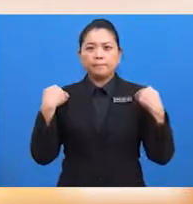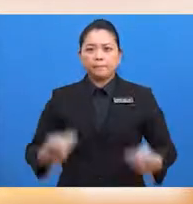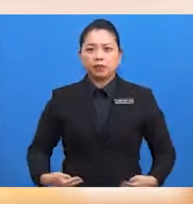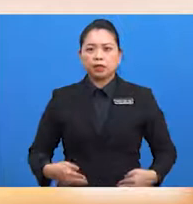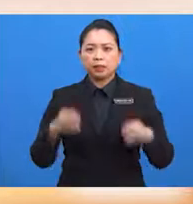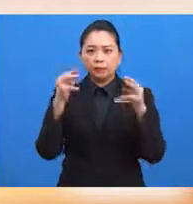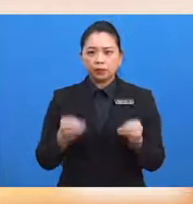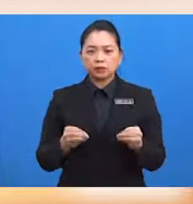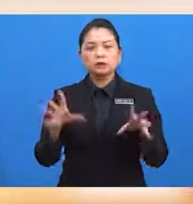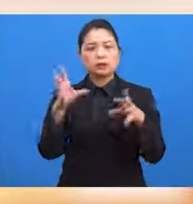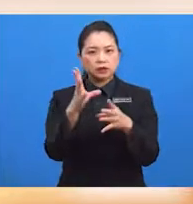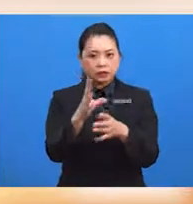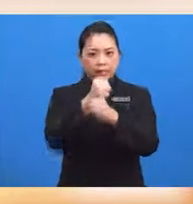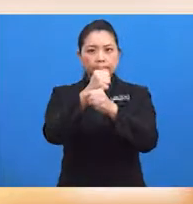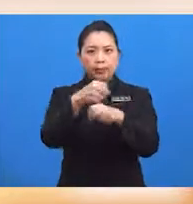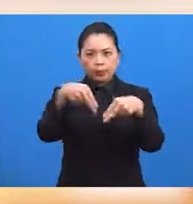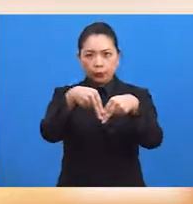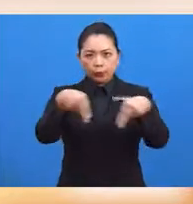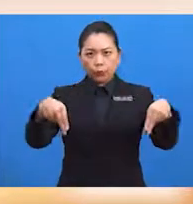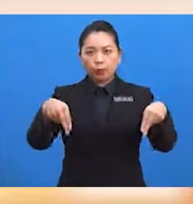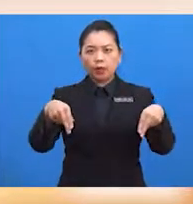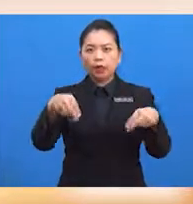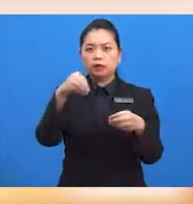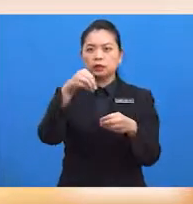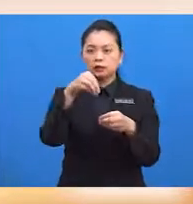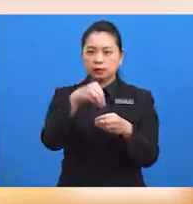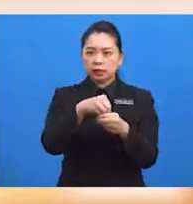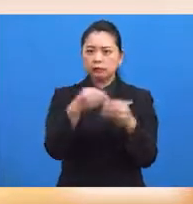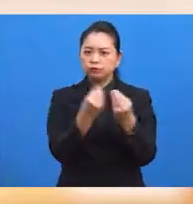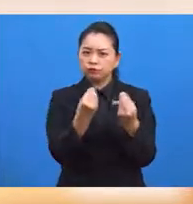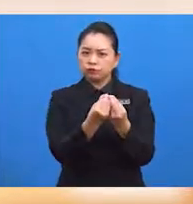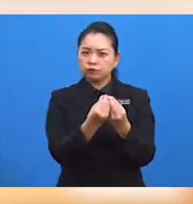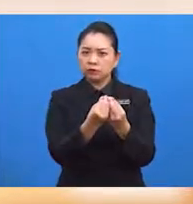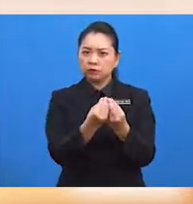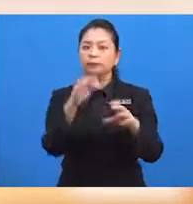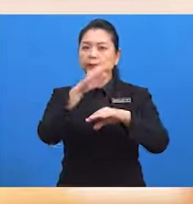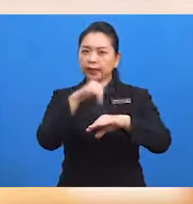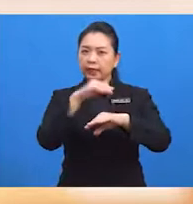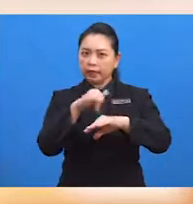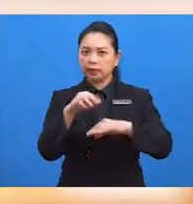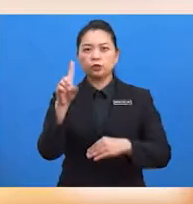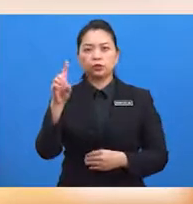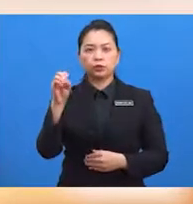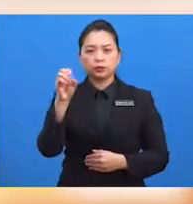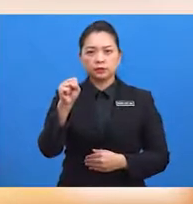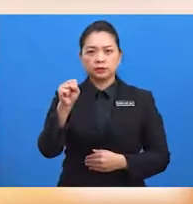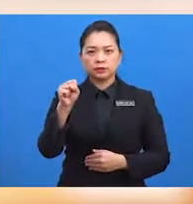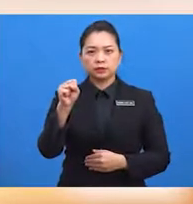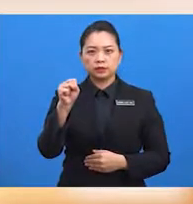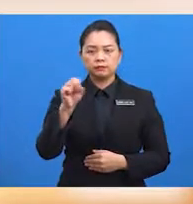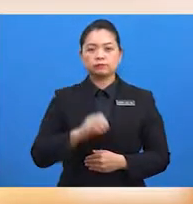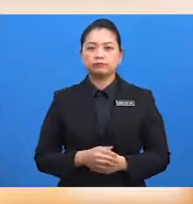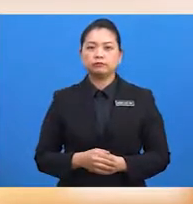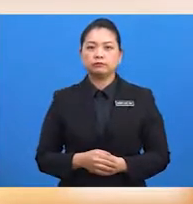dapat diukur dalam kondisi yang dikenali sebagai dus-dus 1sw